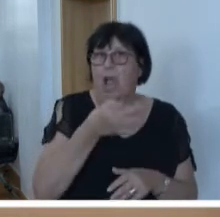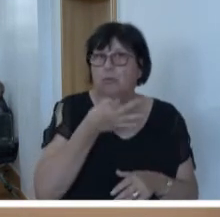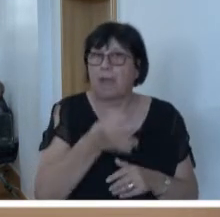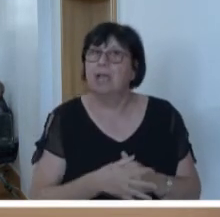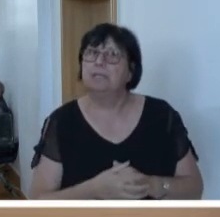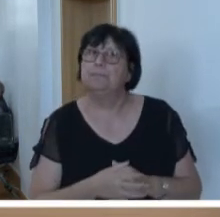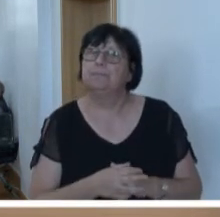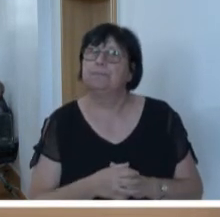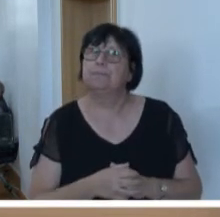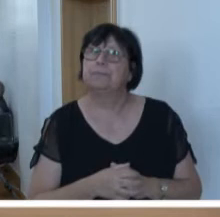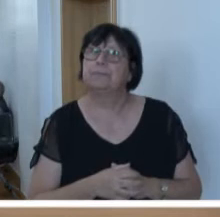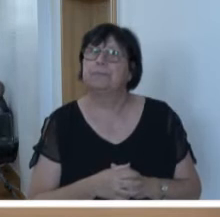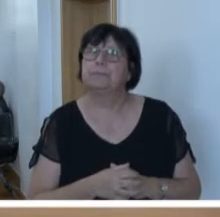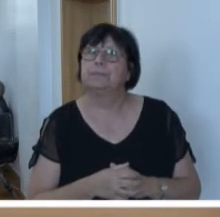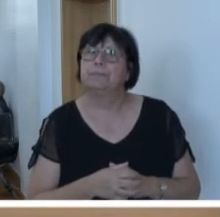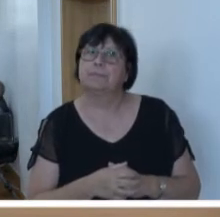Aussprache.